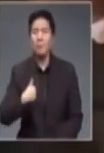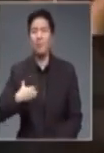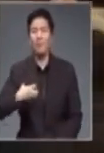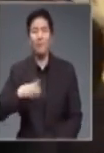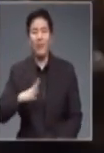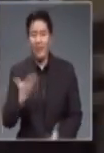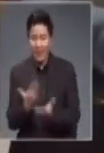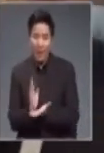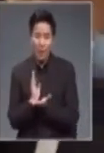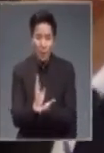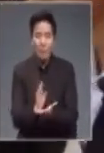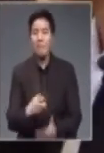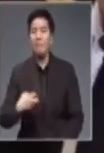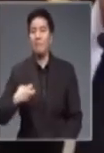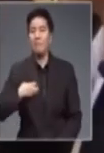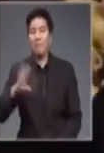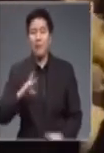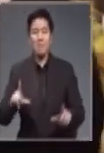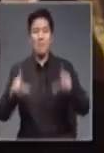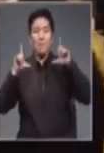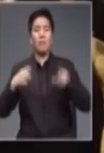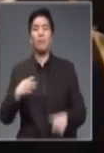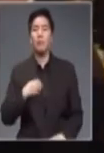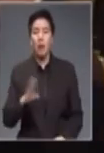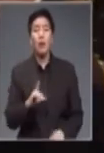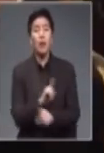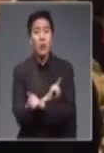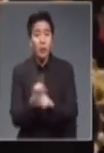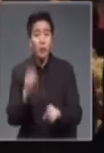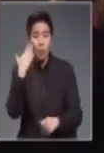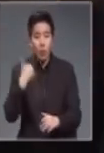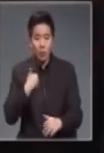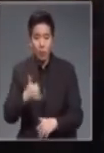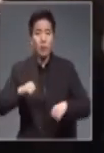ขอสัญญาจะรักชาติไปจนสิ้น